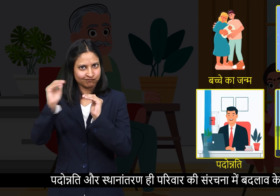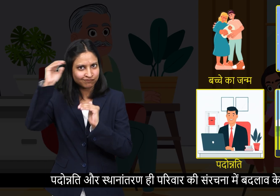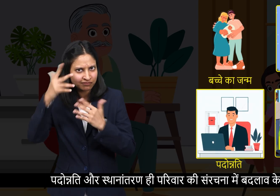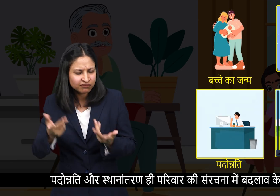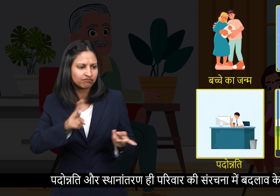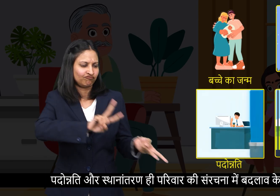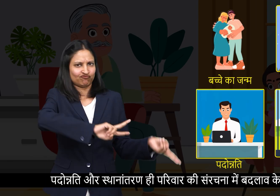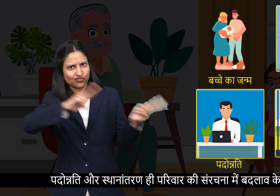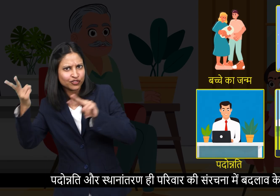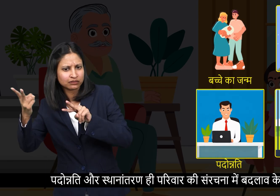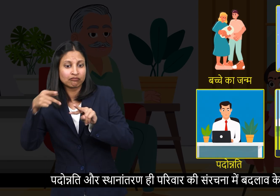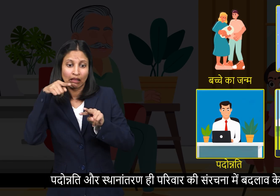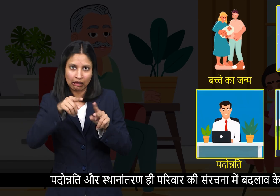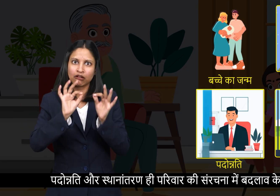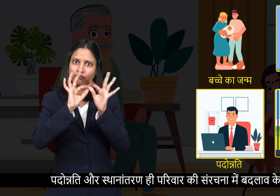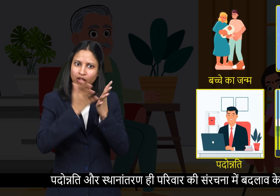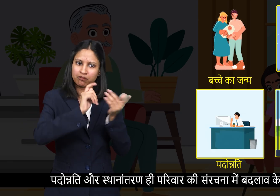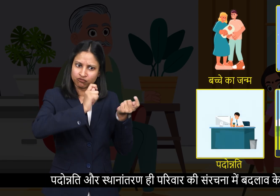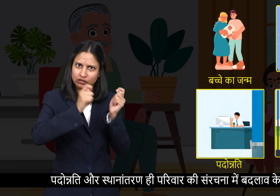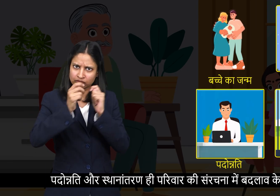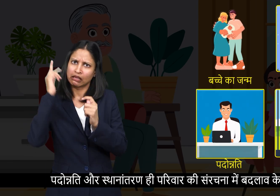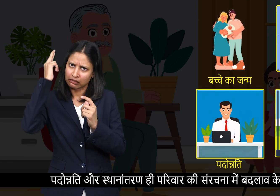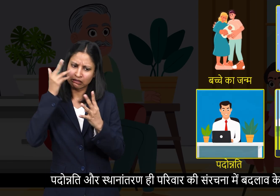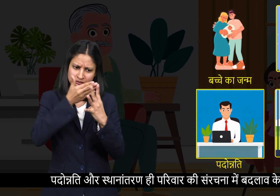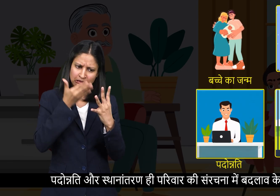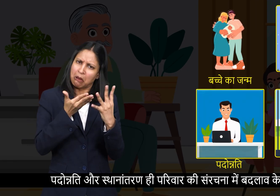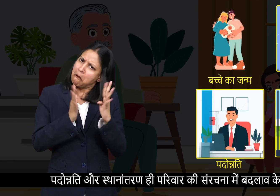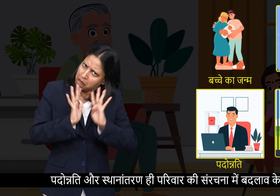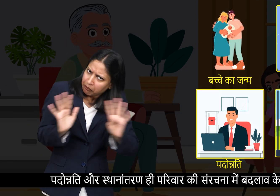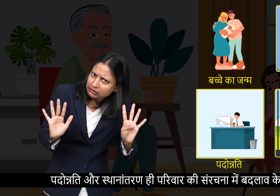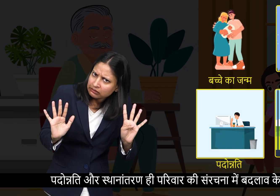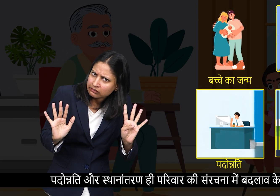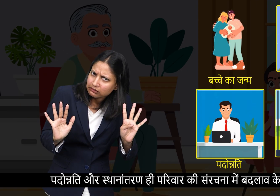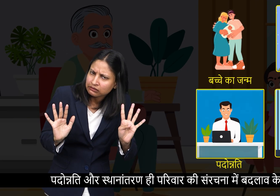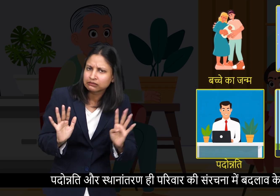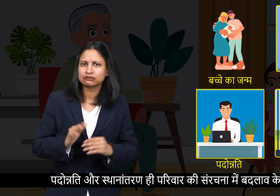परिवार की संरचना में बदलाव के एकमात्र कारण है?